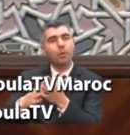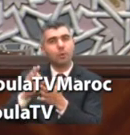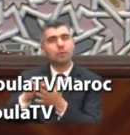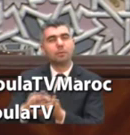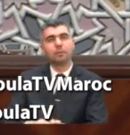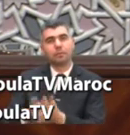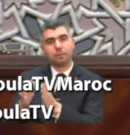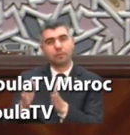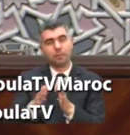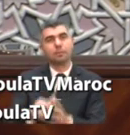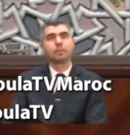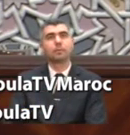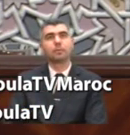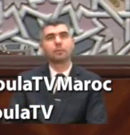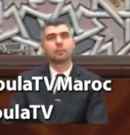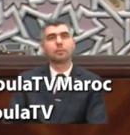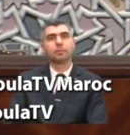السيدة النائبة